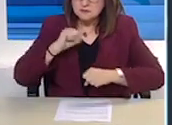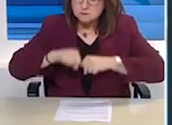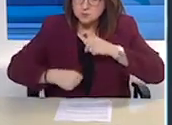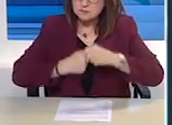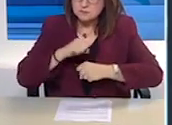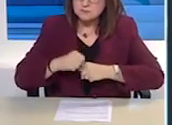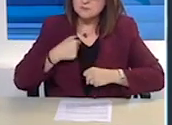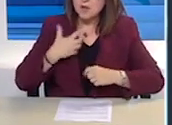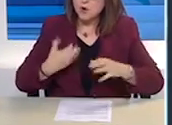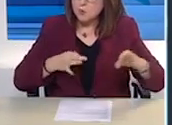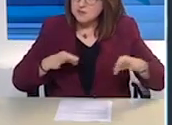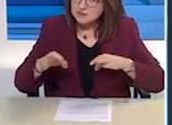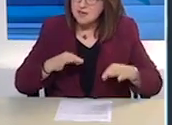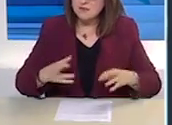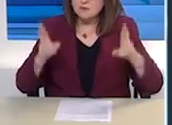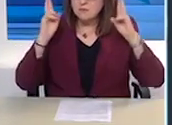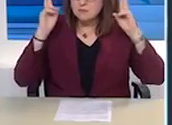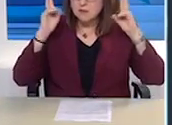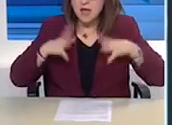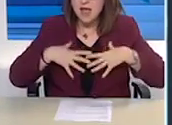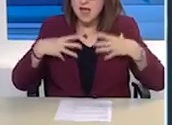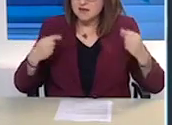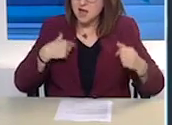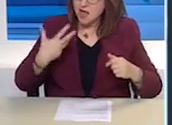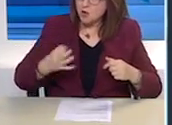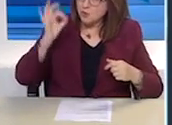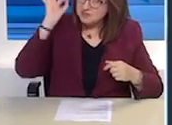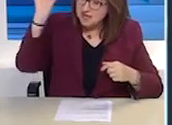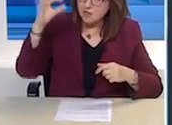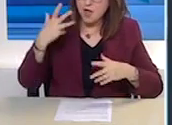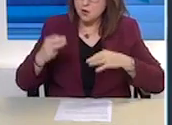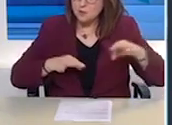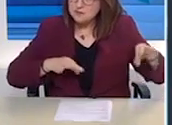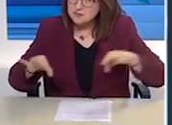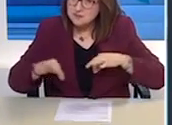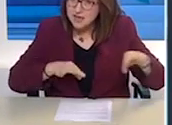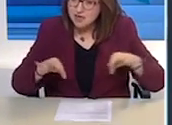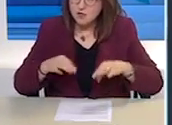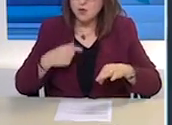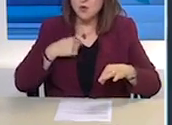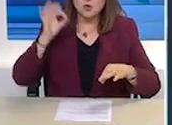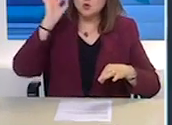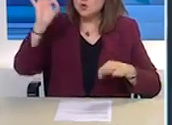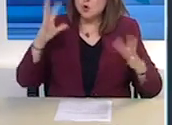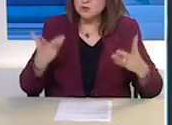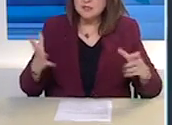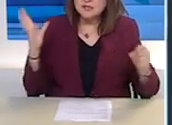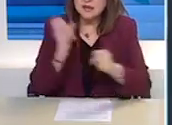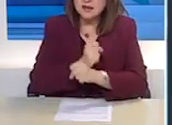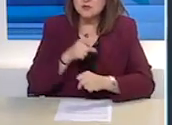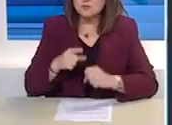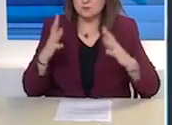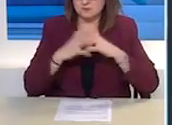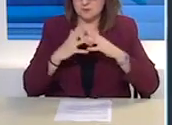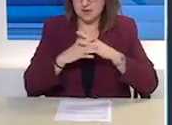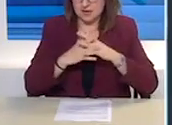εμείς αποδεικνύουμε κάθε μέρα όλοι μαζί ότι και στόχο έχουμε αλλά και σχέδιο. Στόχος μας είναι να κερδίσουμε αυτή τη μάχη, αυτόν τον πόλεμο, να